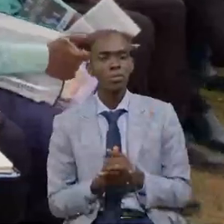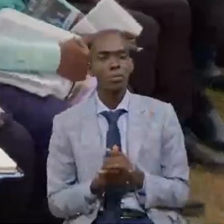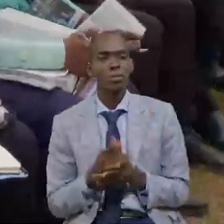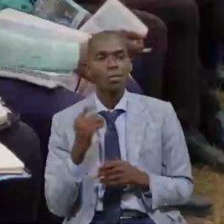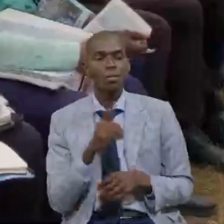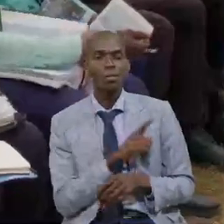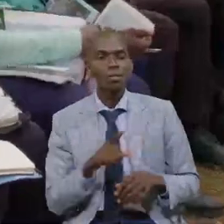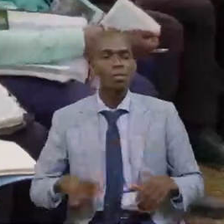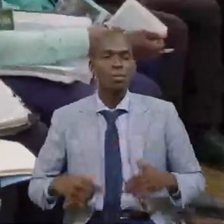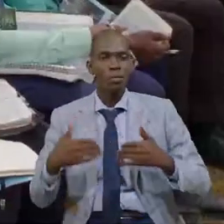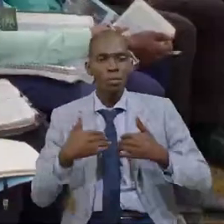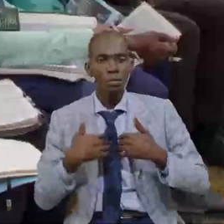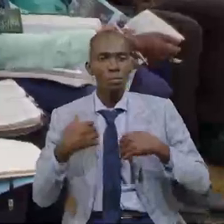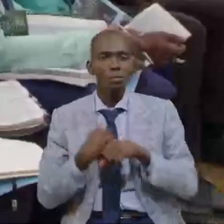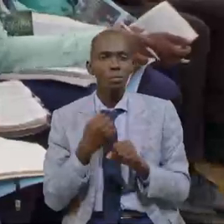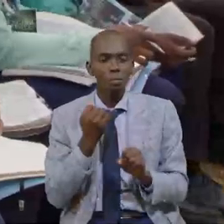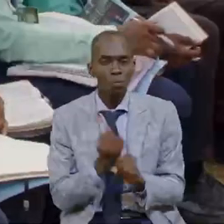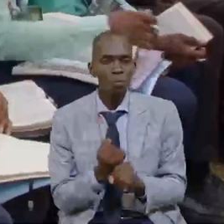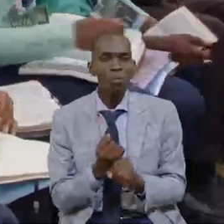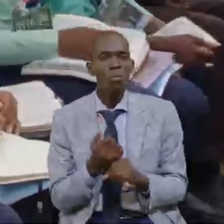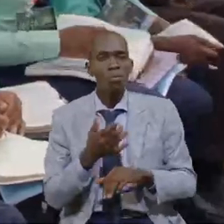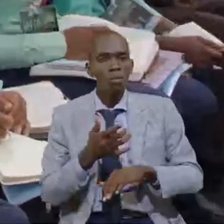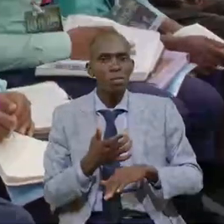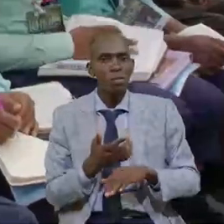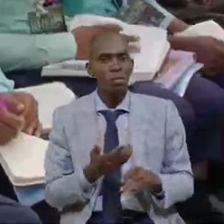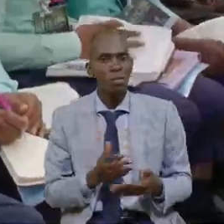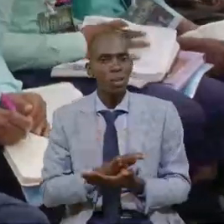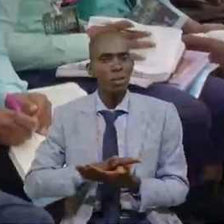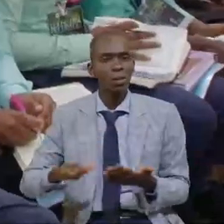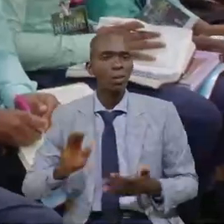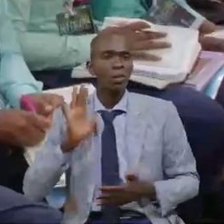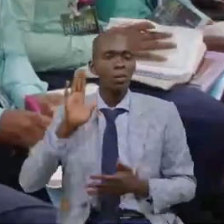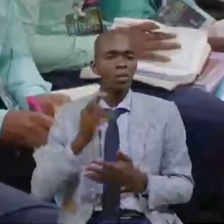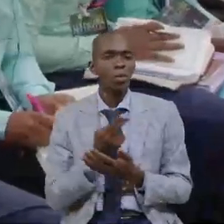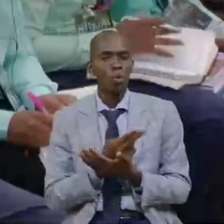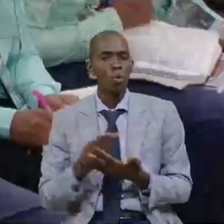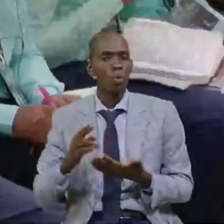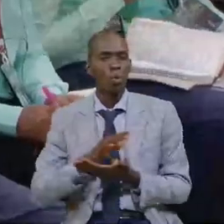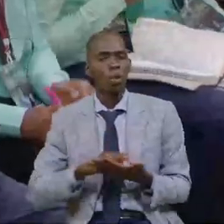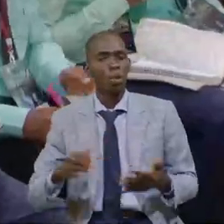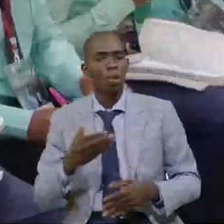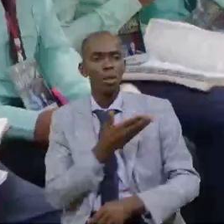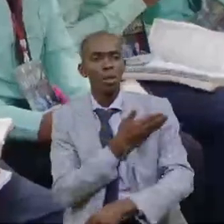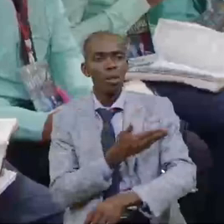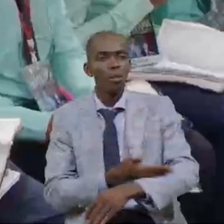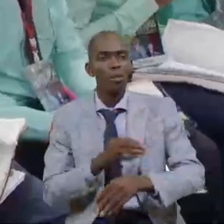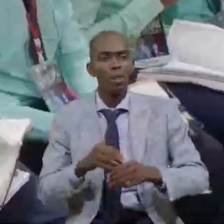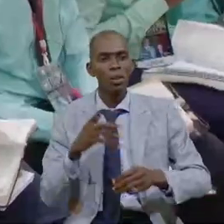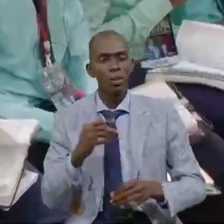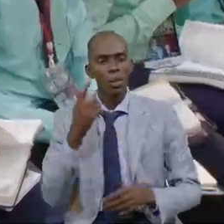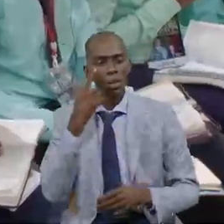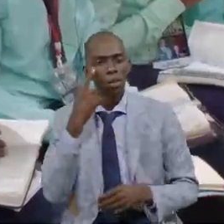Verset 10 dit, l'Éternel découvre le bras de sa sainteté aux yeux de toutes